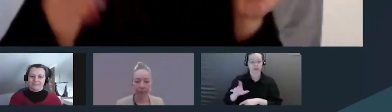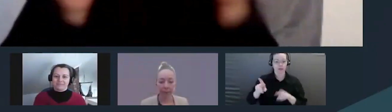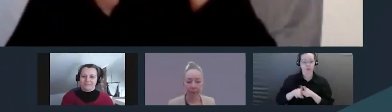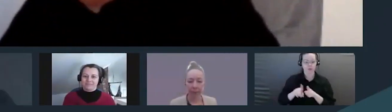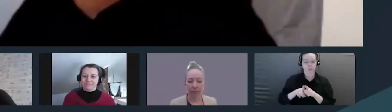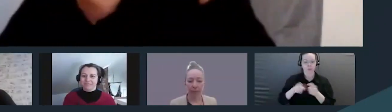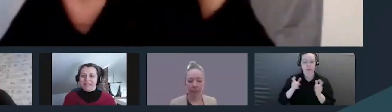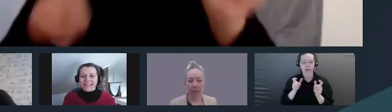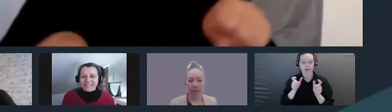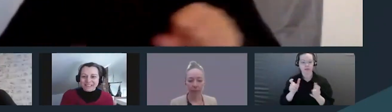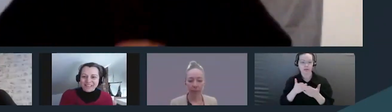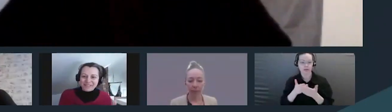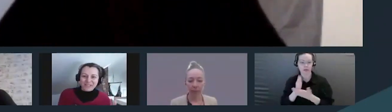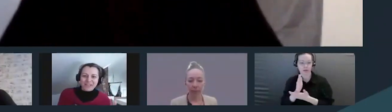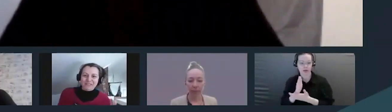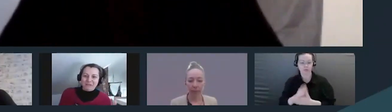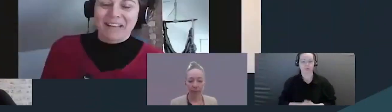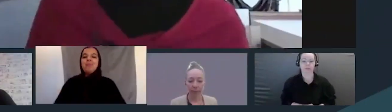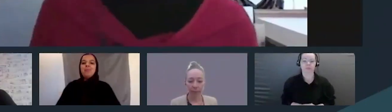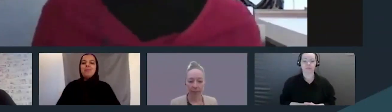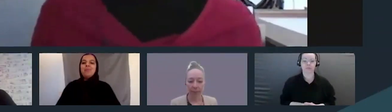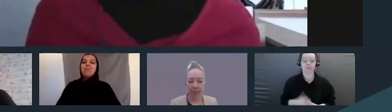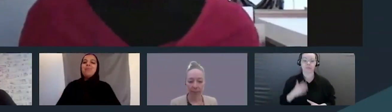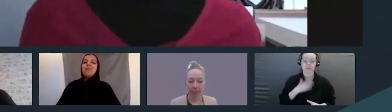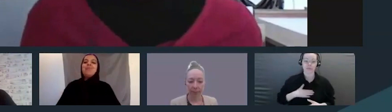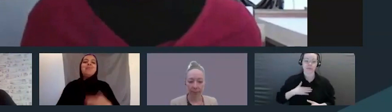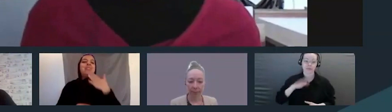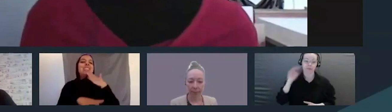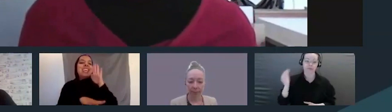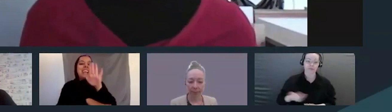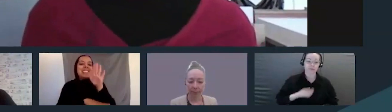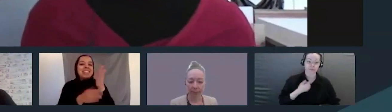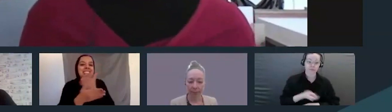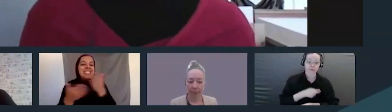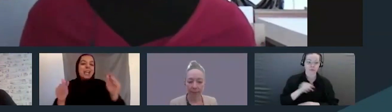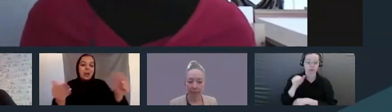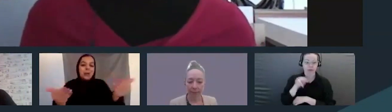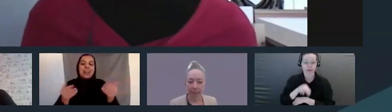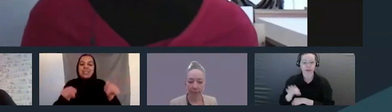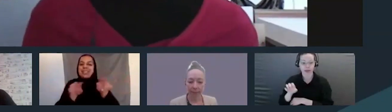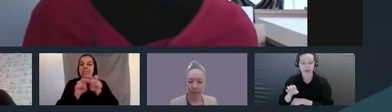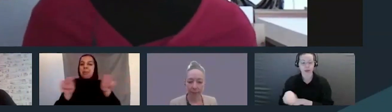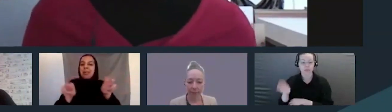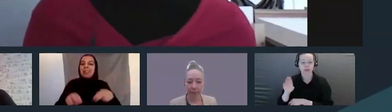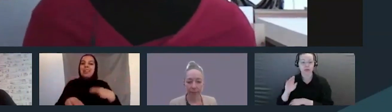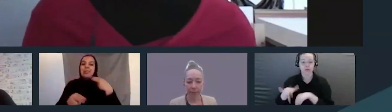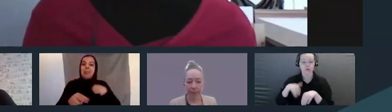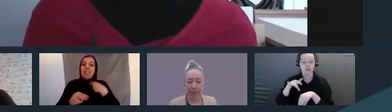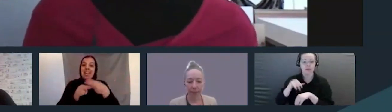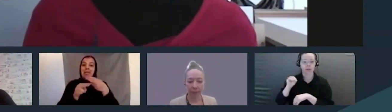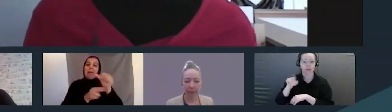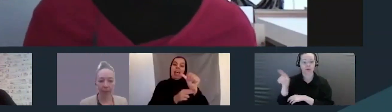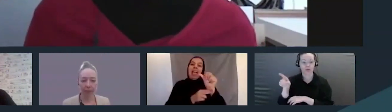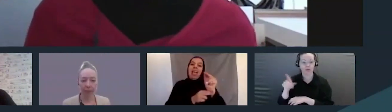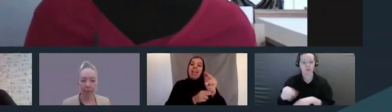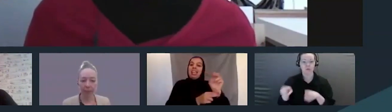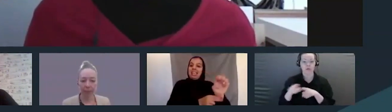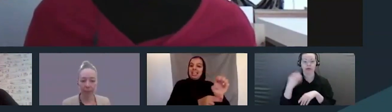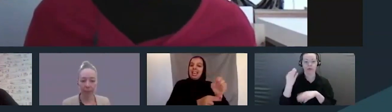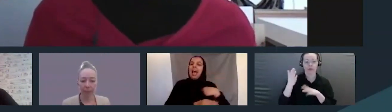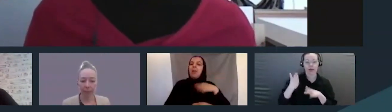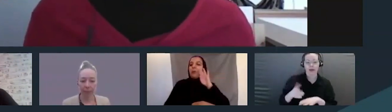Bonjour tout le monde et bienvenue à notre séance. Je m'appelle Anne Blanchet et j'anime la table